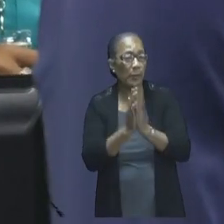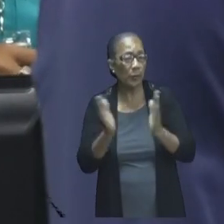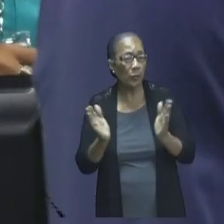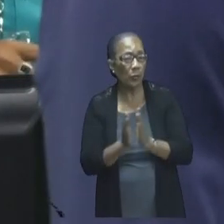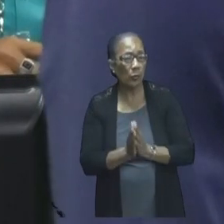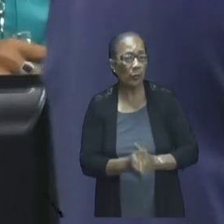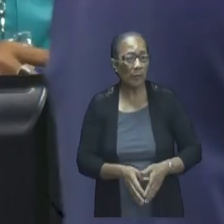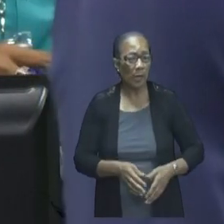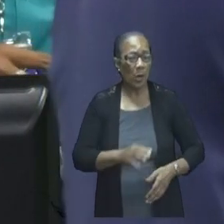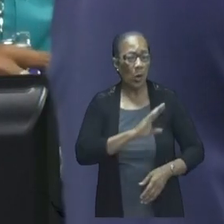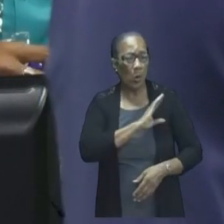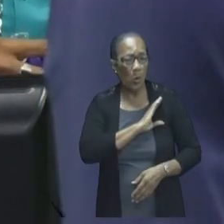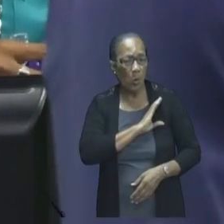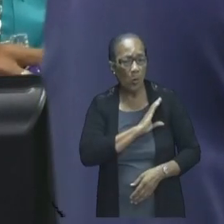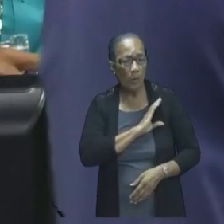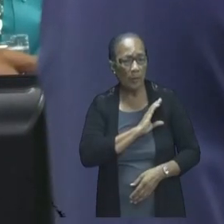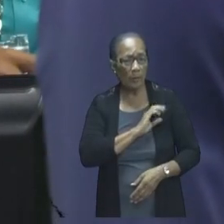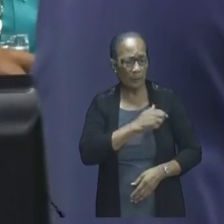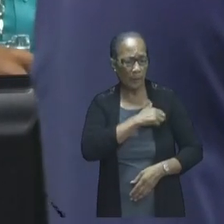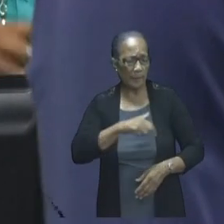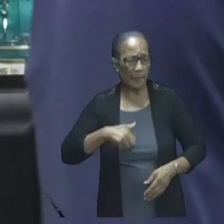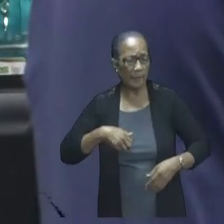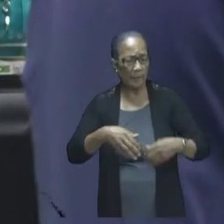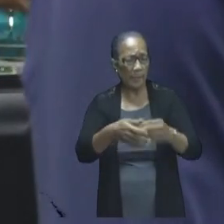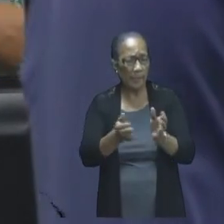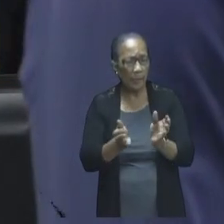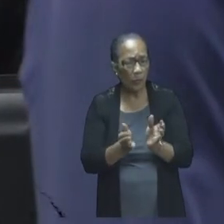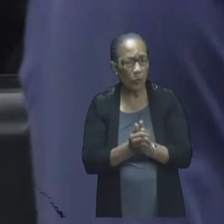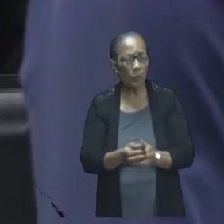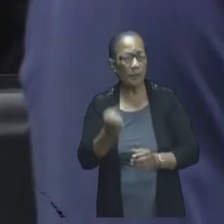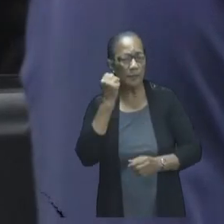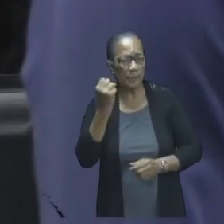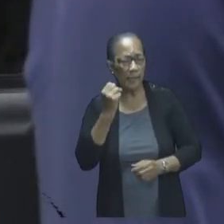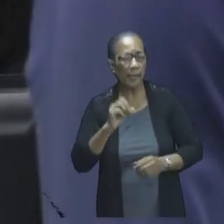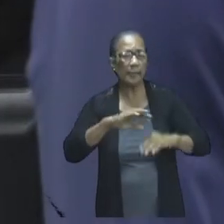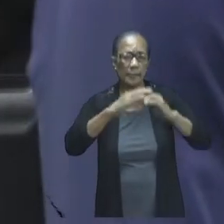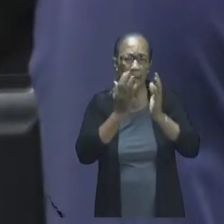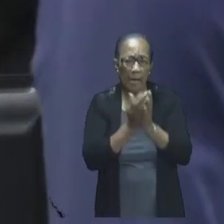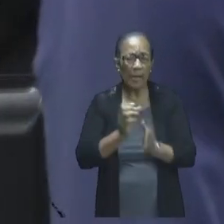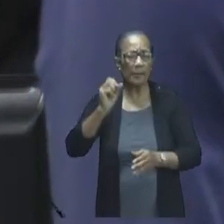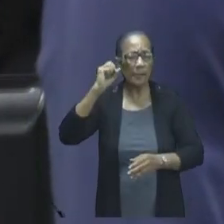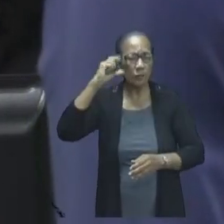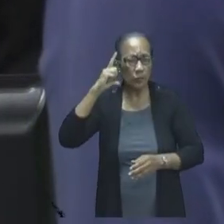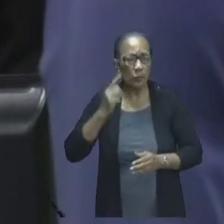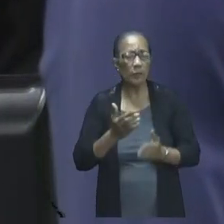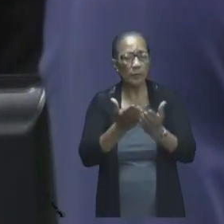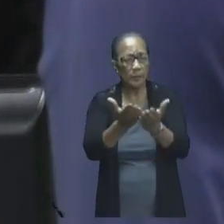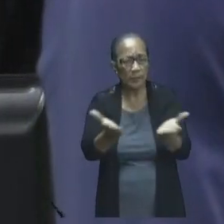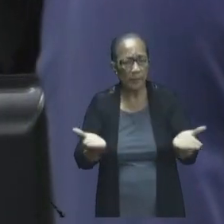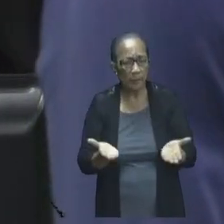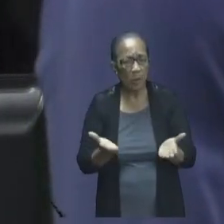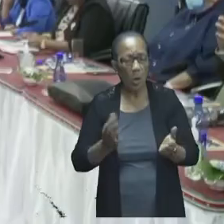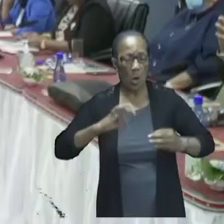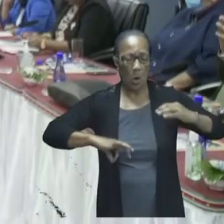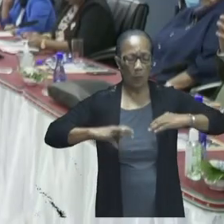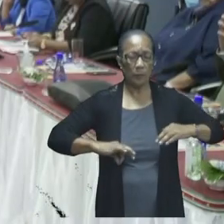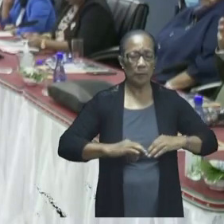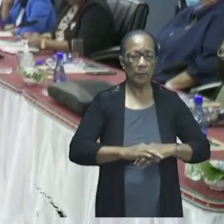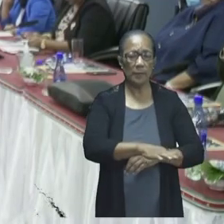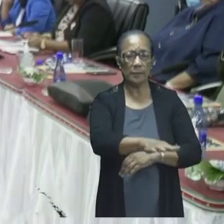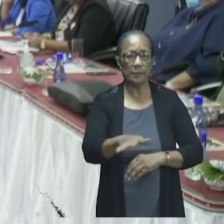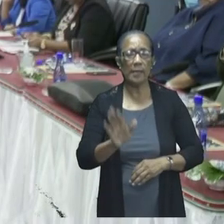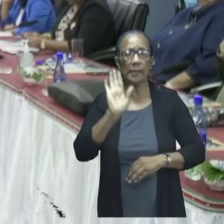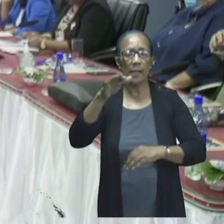precessie leuk om ze dat is juist die kracht van die presidentiële kom je zet je alle deskundigheid was beschikbaar is op de ministeries en der burg de